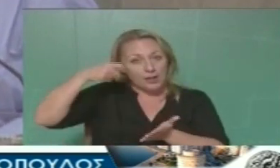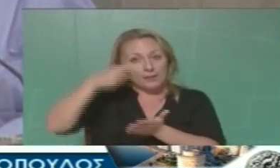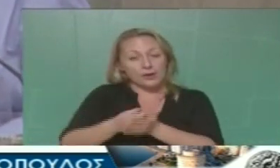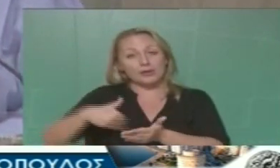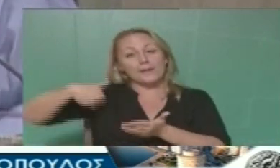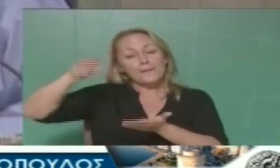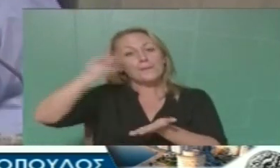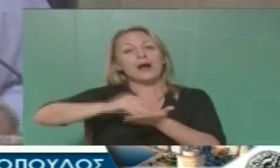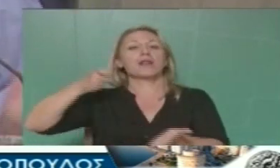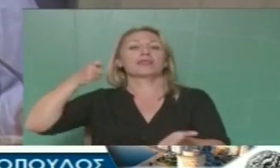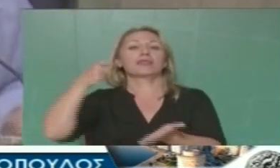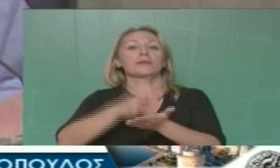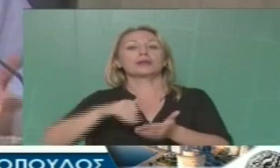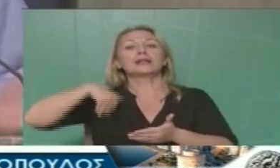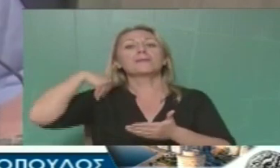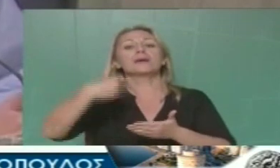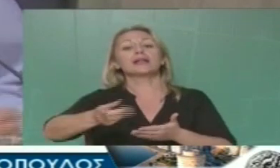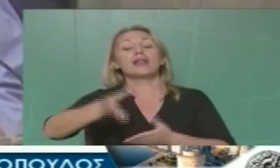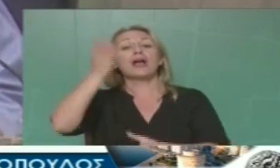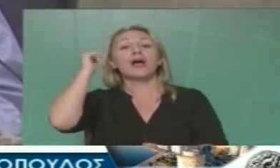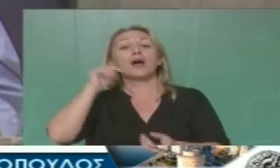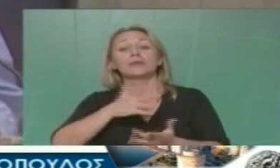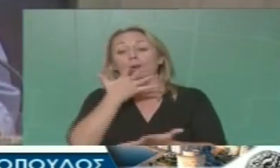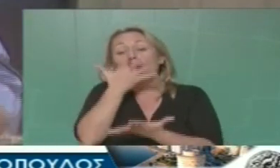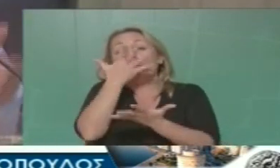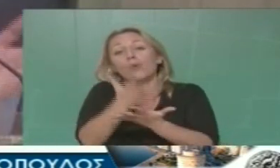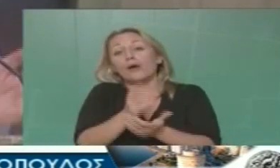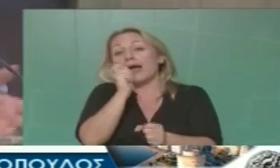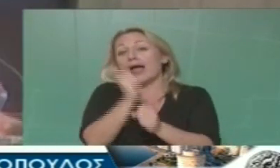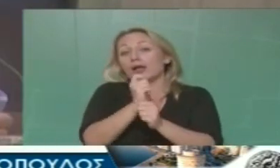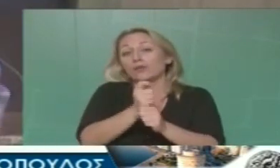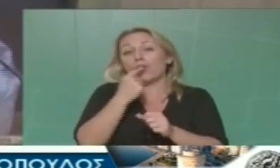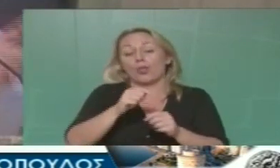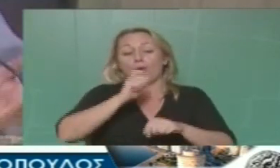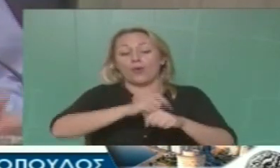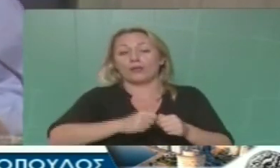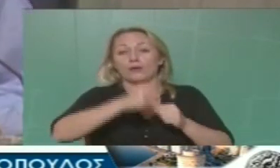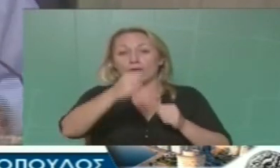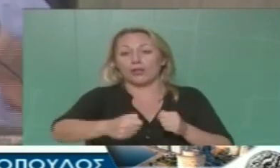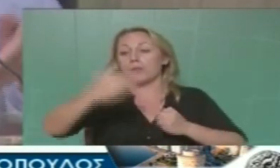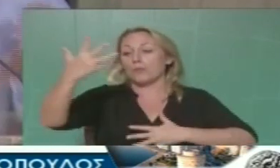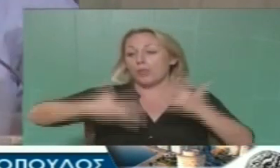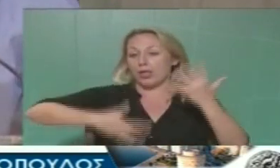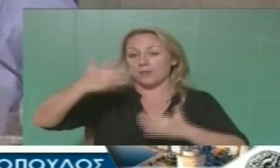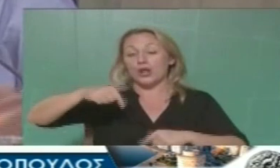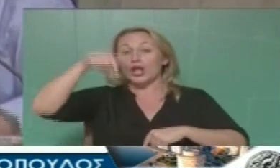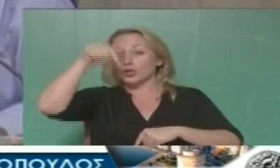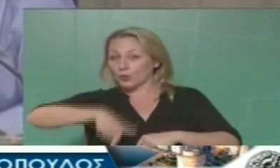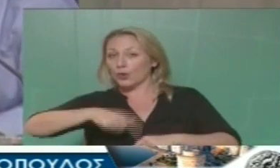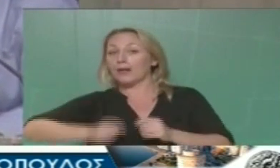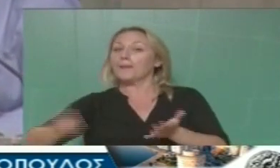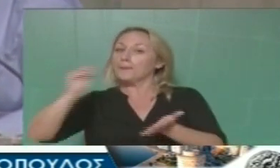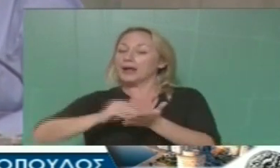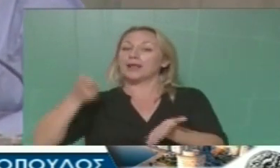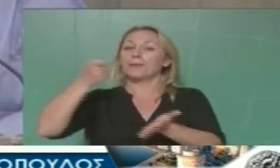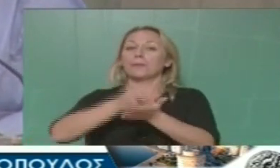και αν λειτουργήσει το έργο, διότι τότε θα ακούσουμε ότι το έργο ήταν ακριβό. Είχε πολλές καθυστερήσεις, αλλάξαν οι προϋπολογισμοί. Πλήρωσε το λοιπόν